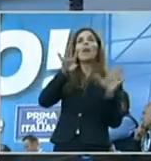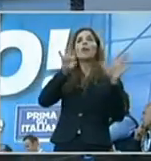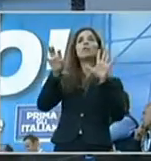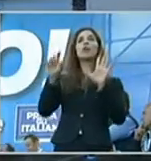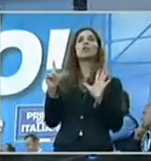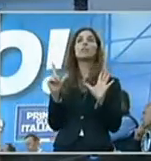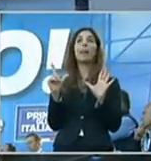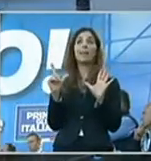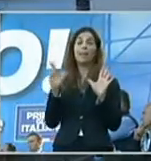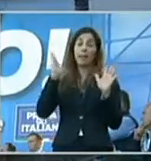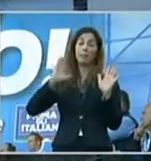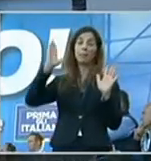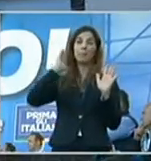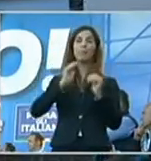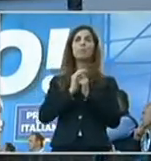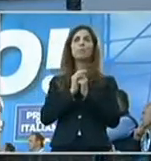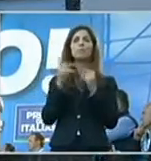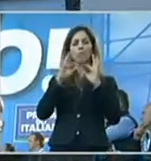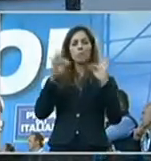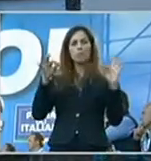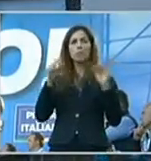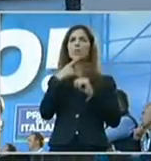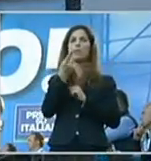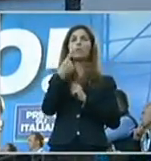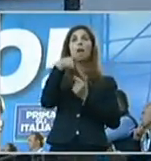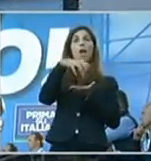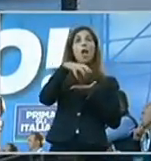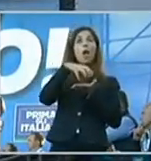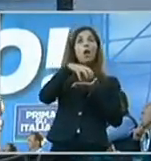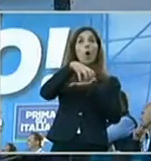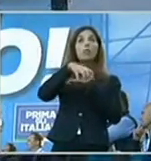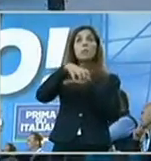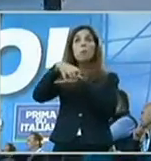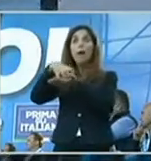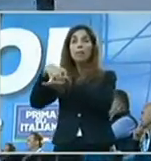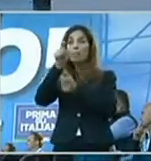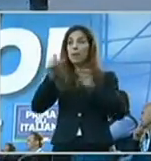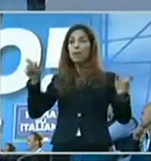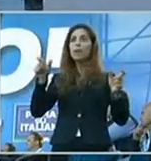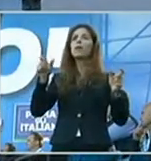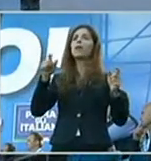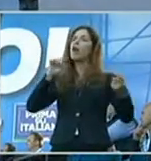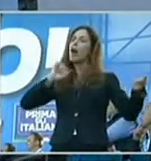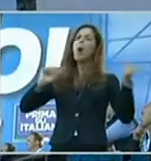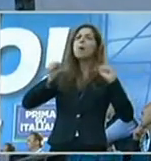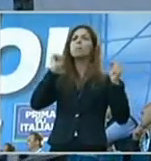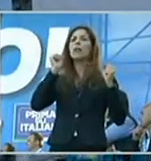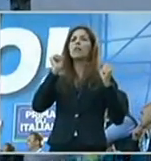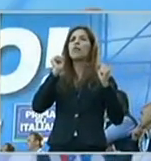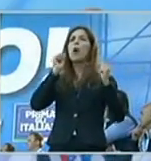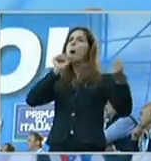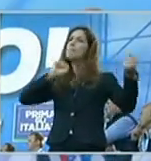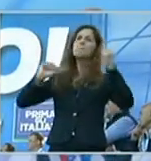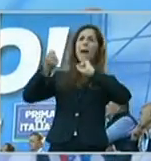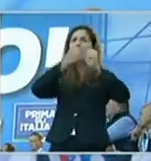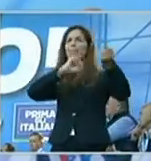1907, che i contribuenti combattano una incessante battaglia contro il fisco, un